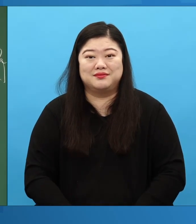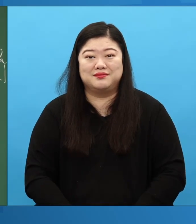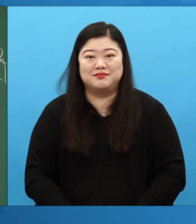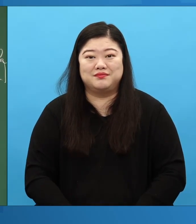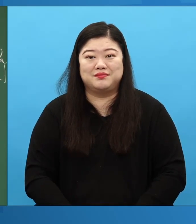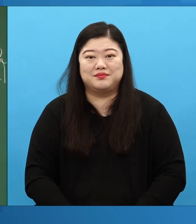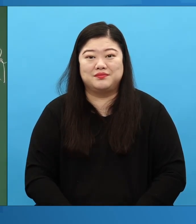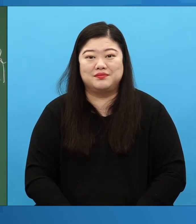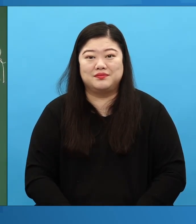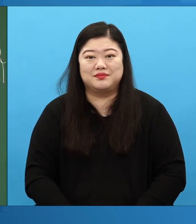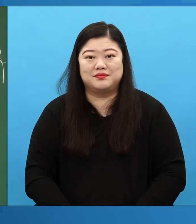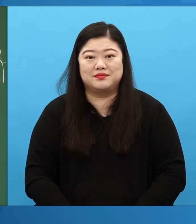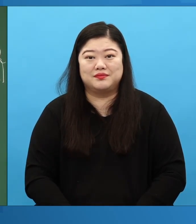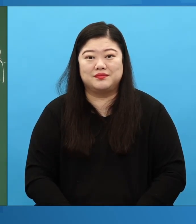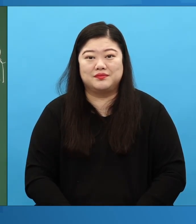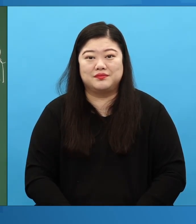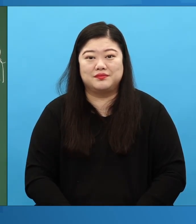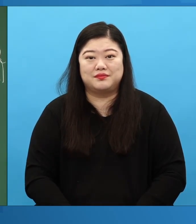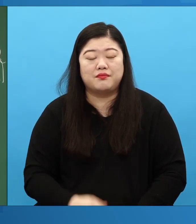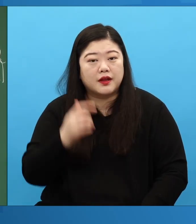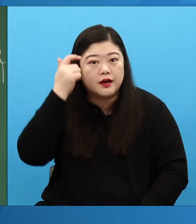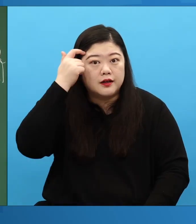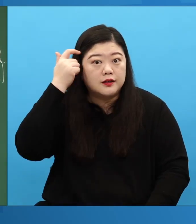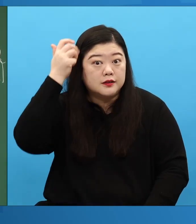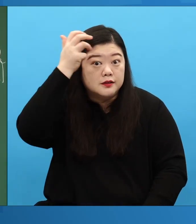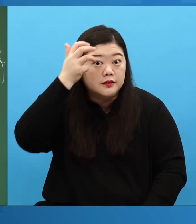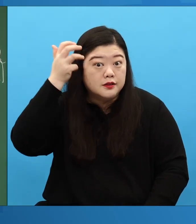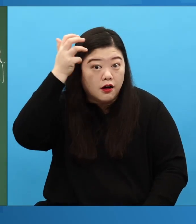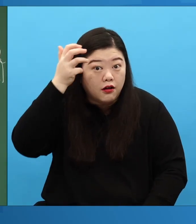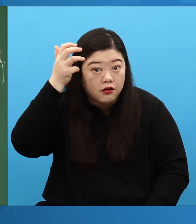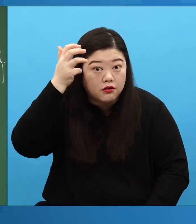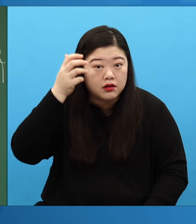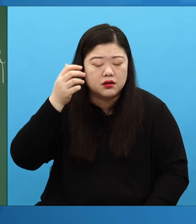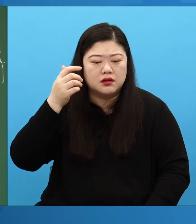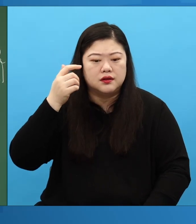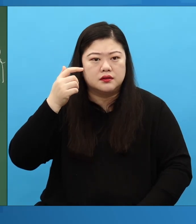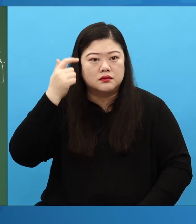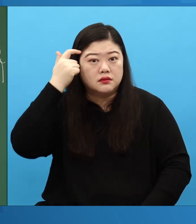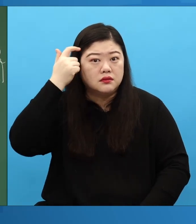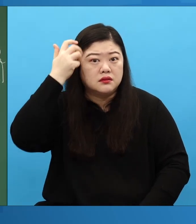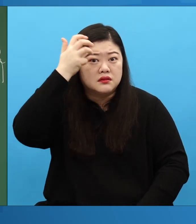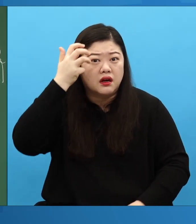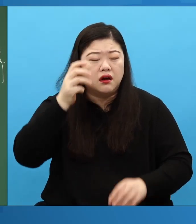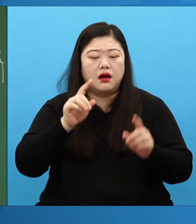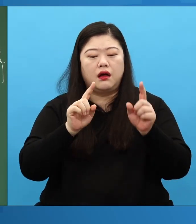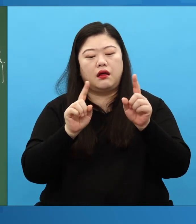of God. 실제로 그 사람은 영적 상태와 세포는 그렇게 바뀝니다. Then their spiritual 어떡하겠어요? state and